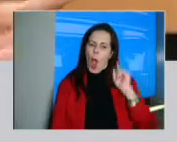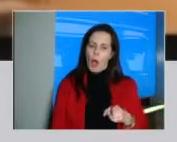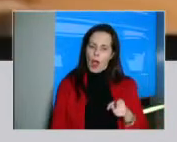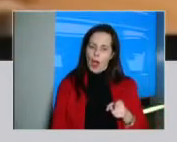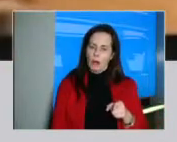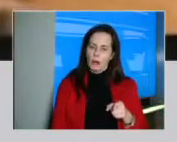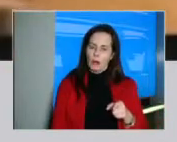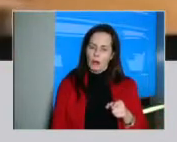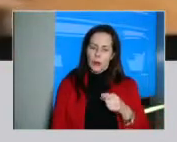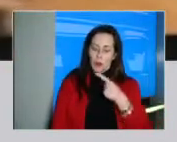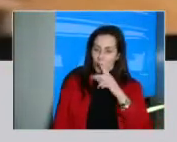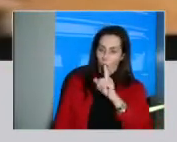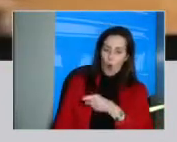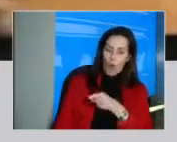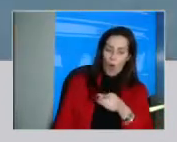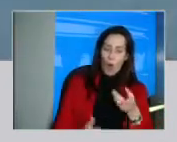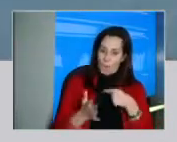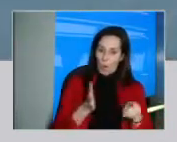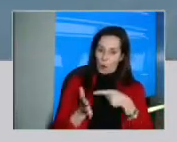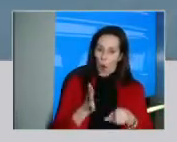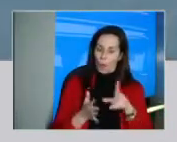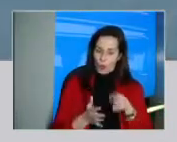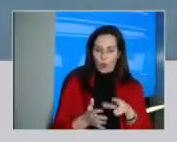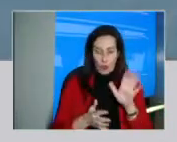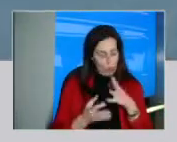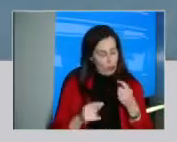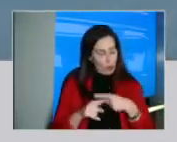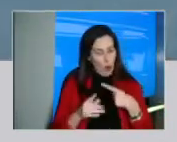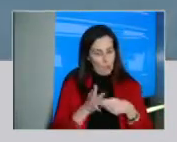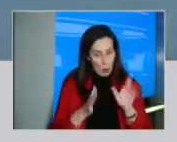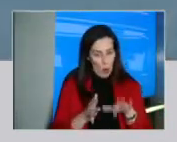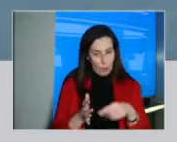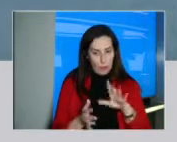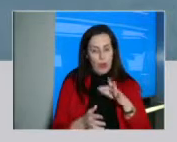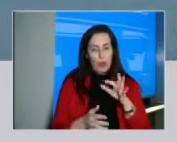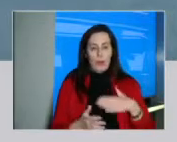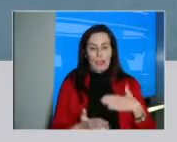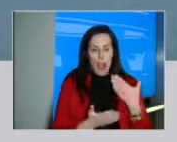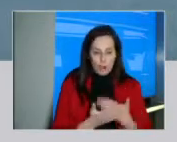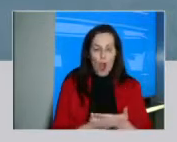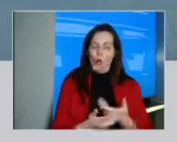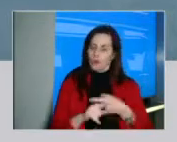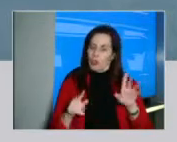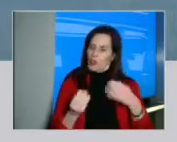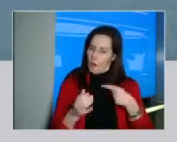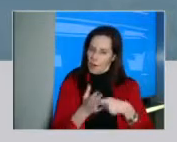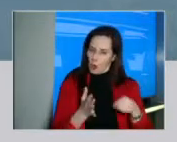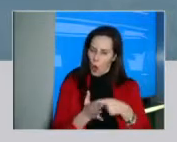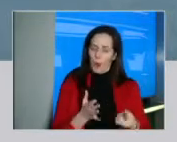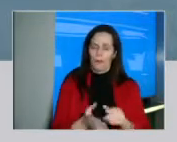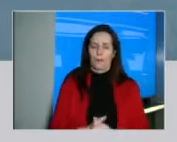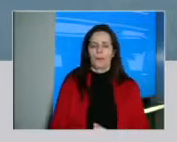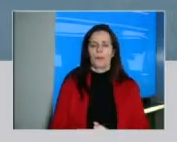כן. דוקטור ססון אומר, יש גיוס חובה, חוץ מהפטורים שאנחנו מכירים, אגב, יש עוד פטורים גם לבנות שירות ודברים כאלה, וכמובן גם